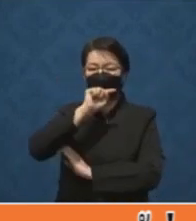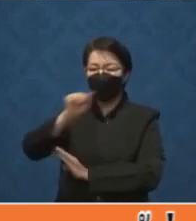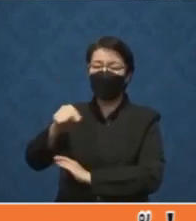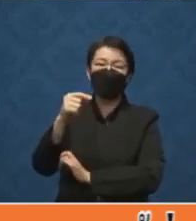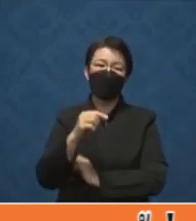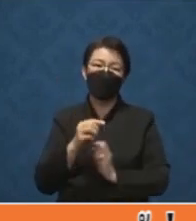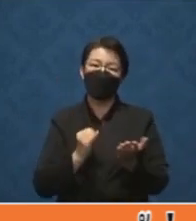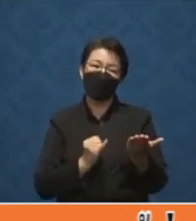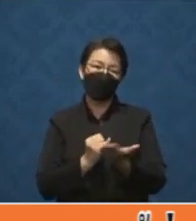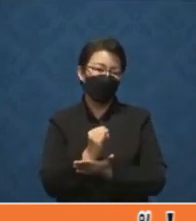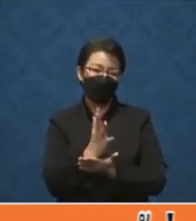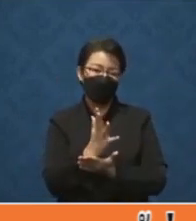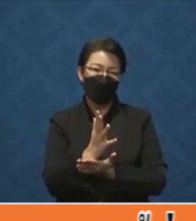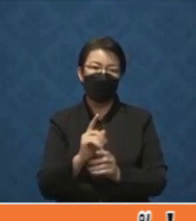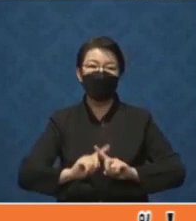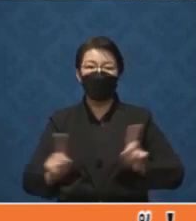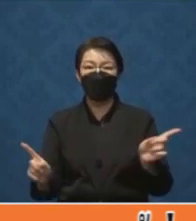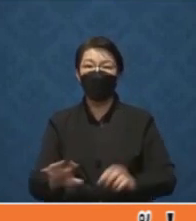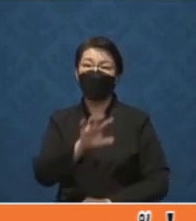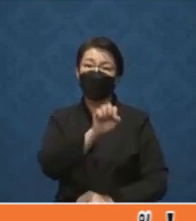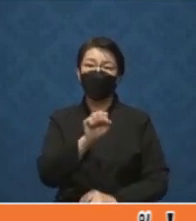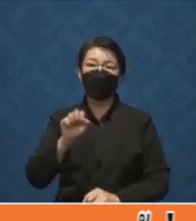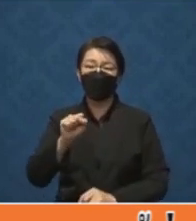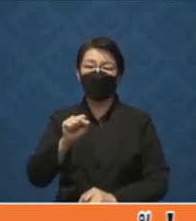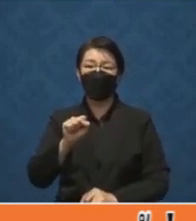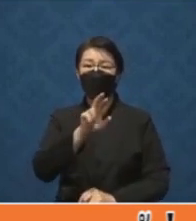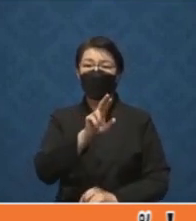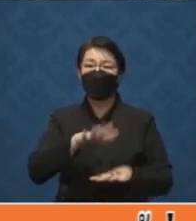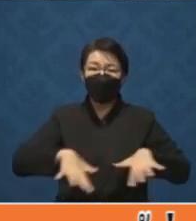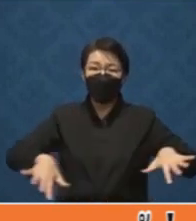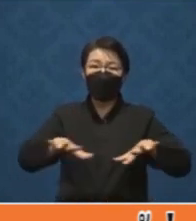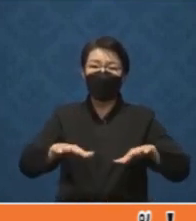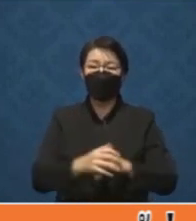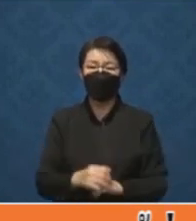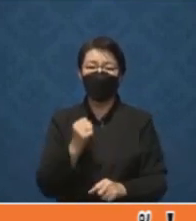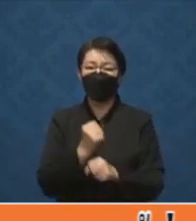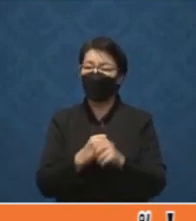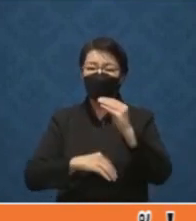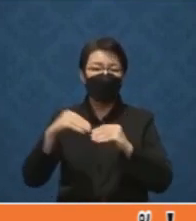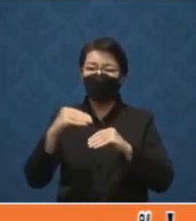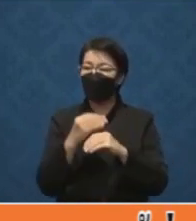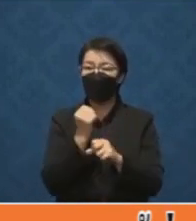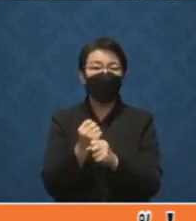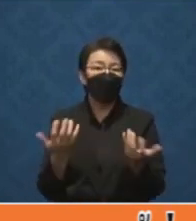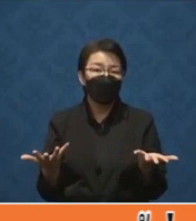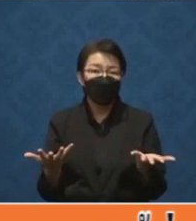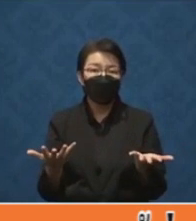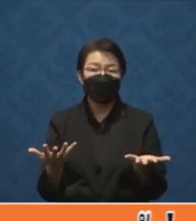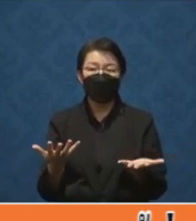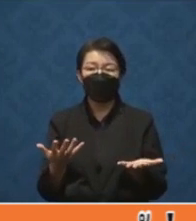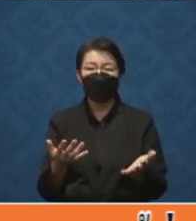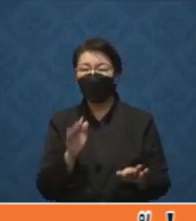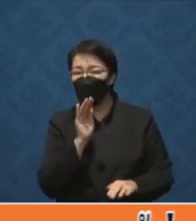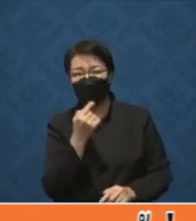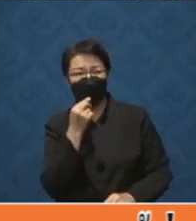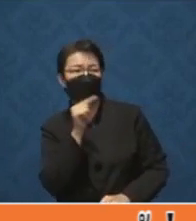ม่ถูกต้องแต่สภาผู้แทนราษฎรไม่สามารถดำเนินการใดๆได้เลยในการ